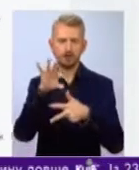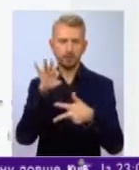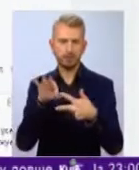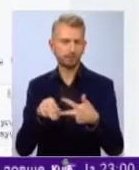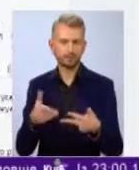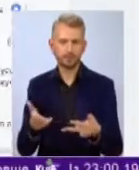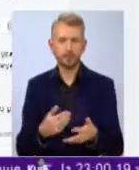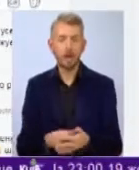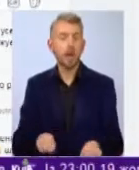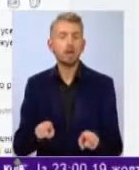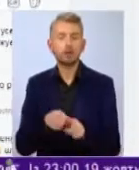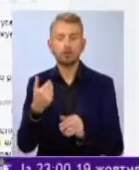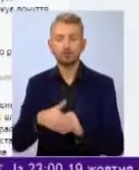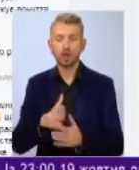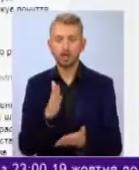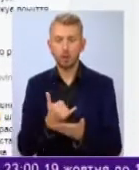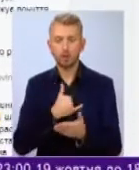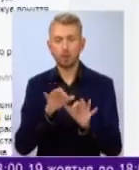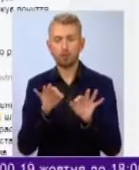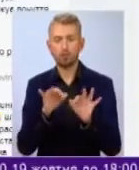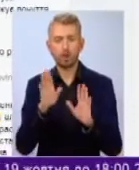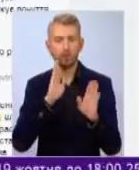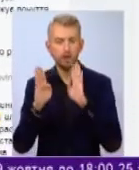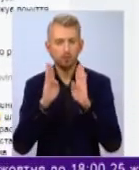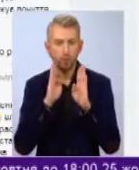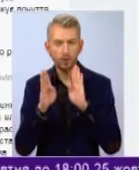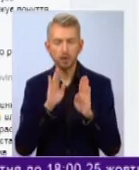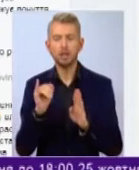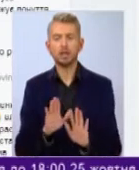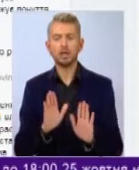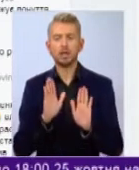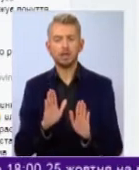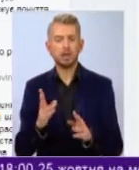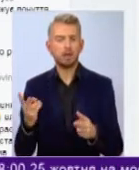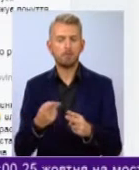Ось такий вже є у нас коментар у Фейсбуці.